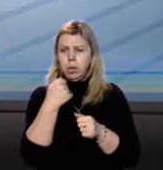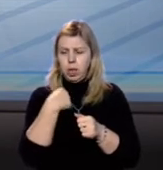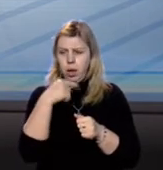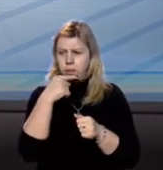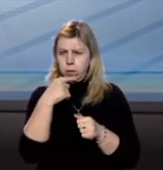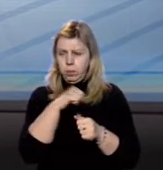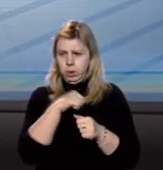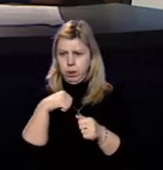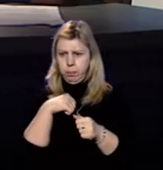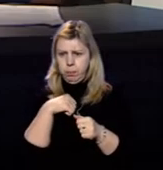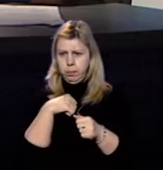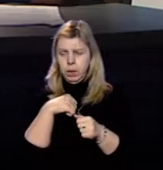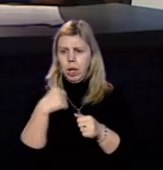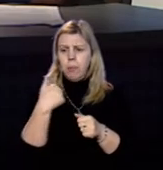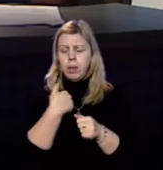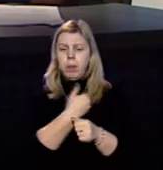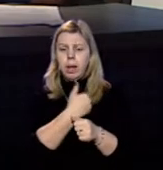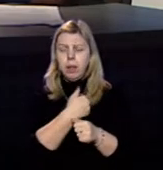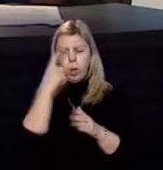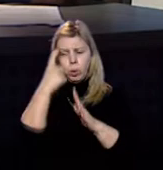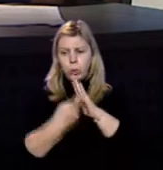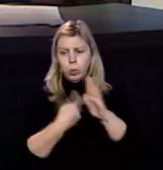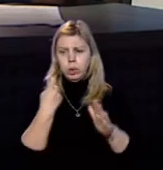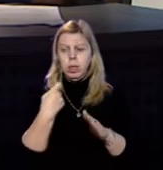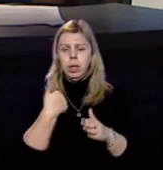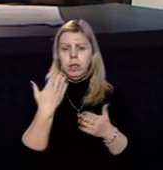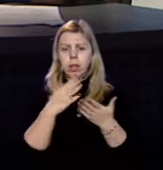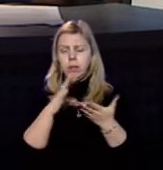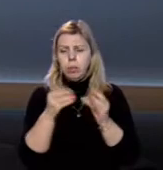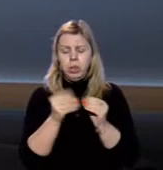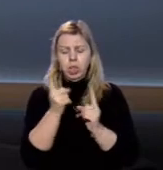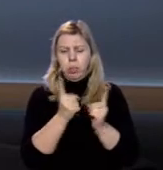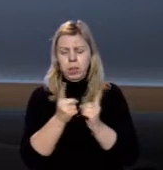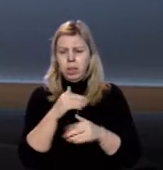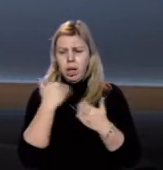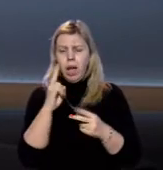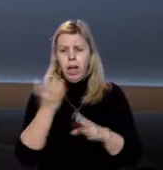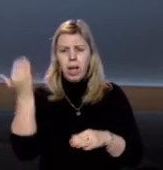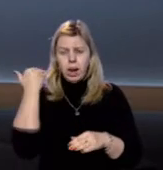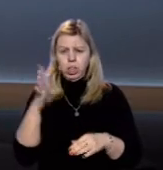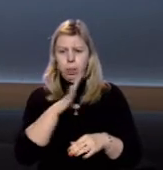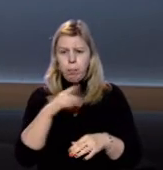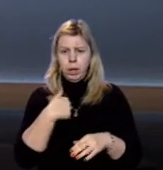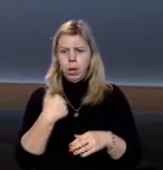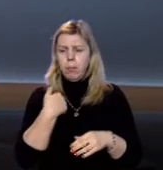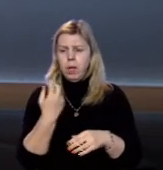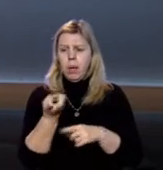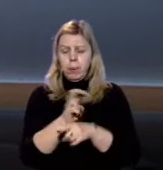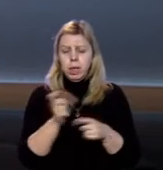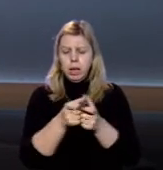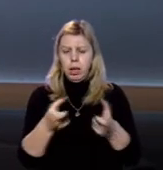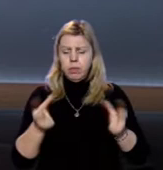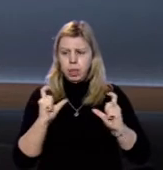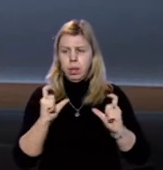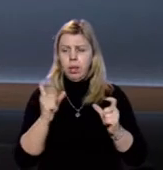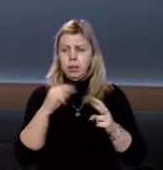пільговик сам. Вот. И мне бы хотелось узнать, что если я не хочу вообще ничего менять, вот как было раньше у меня, что вот мне приходили платежки уже с